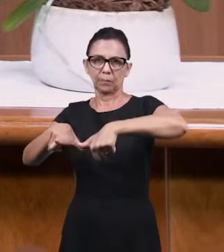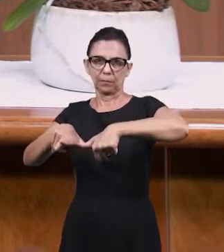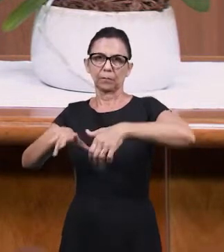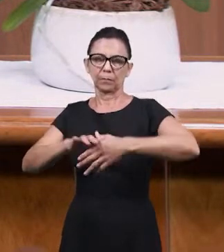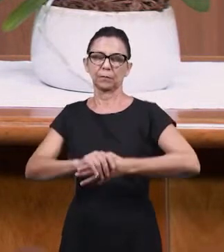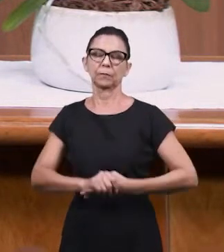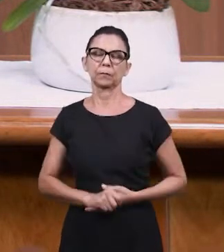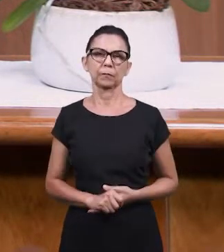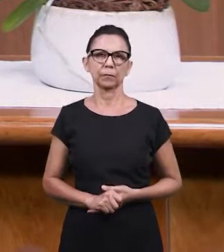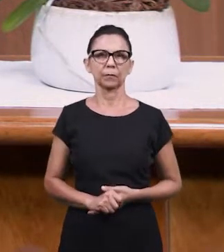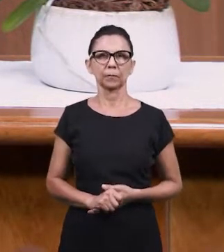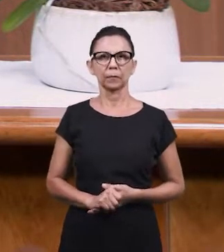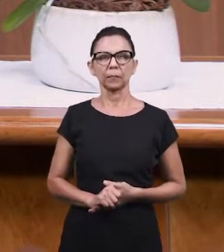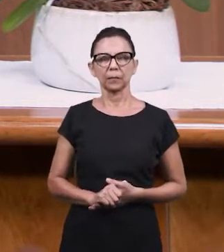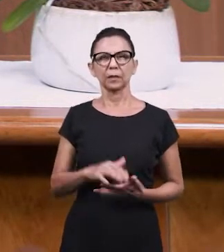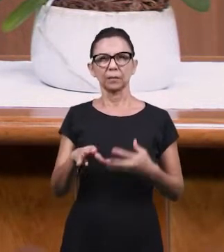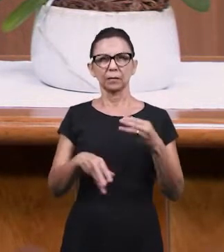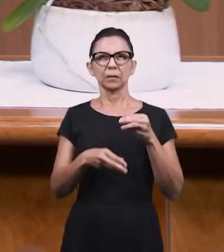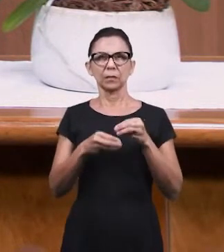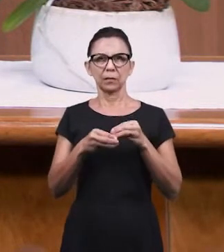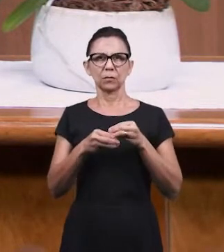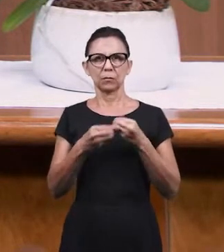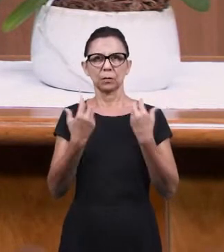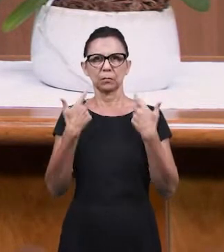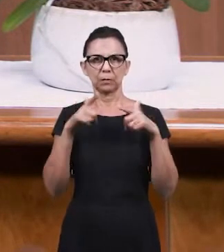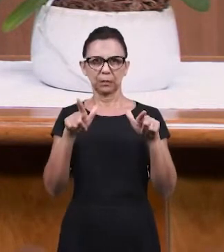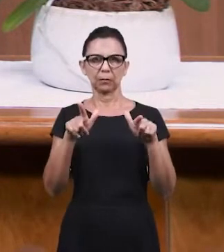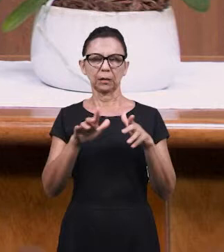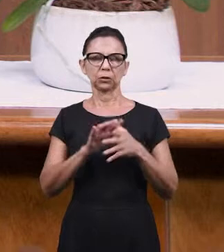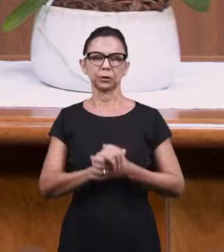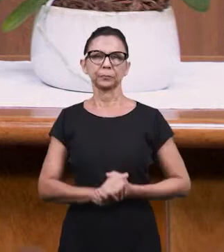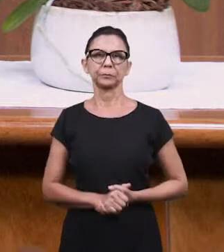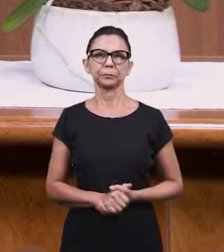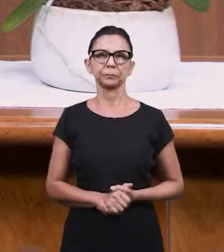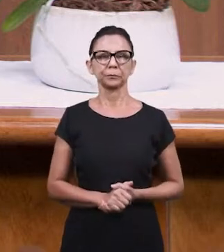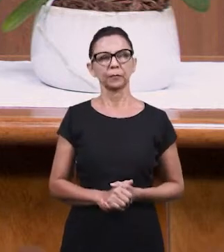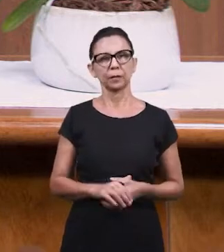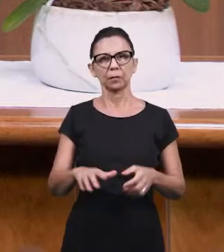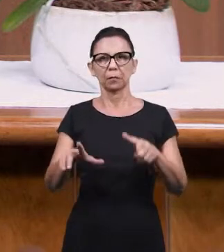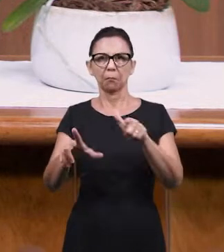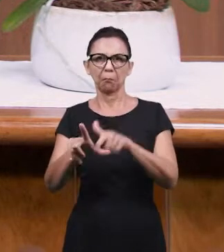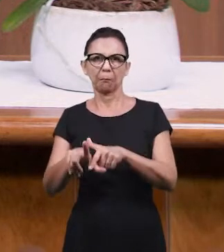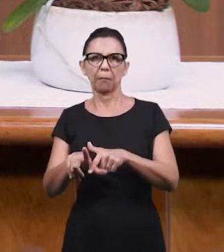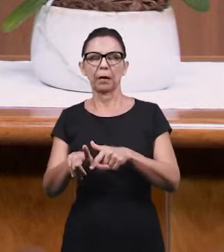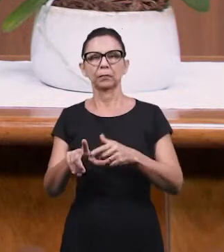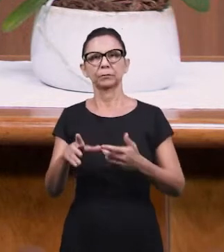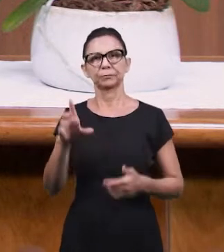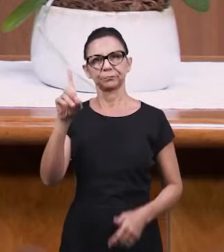et sur le gros orteil de leur pied droit.